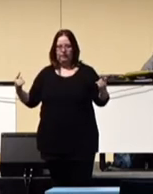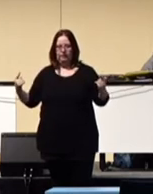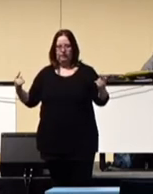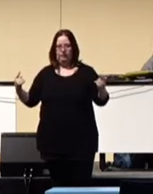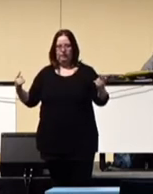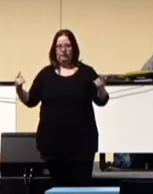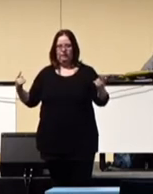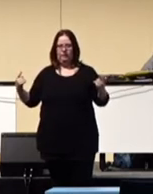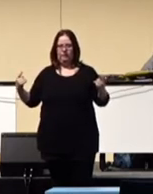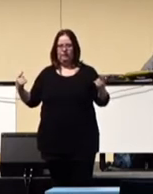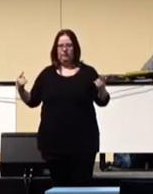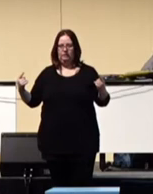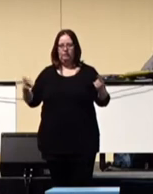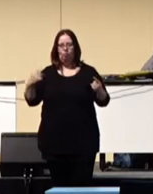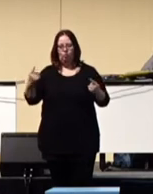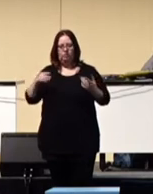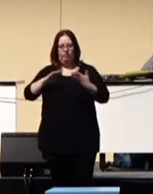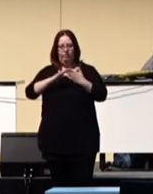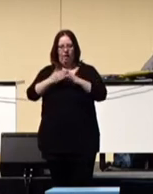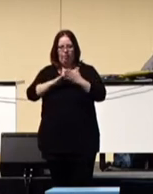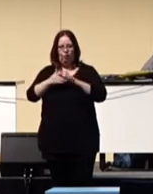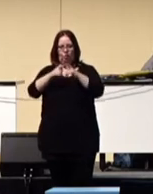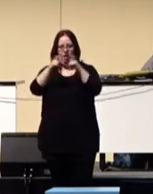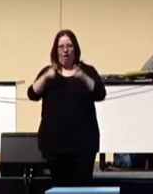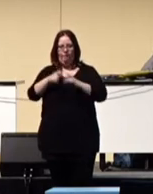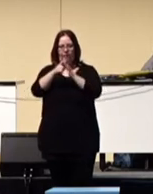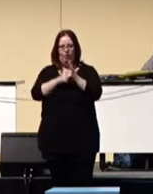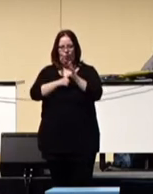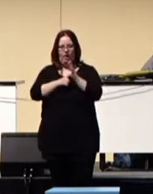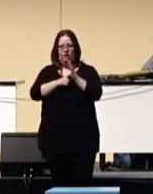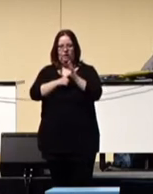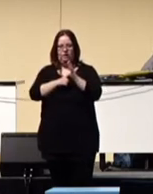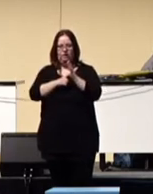dezentral nach den dort vereinbarten Rahmenbedingungen